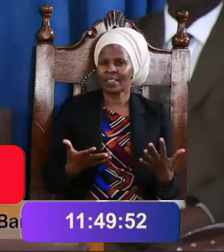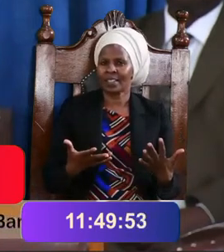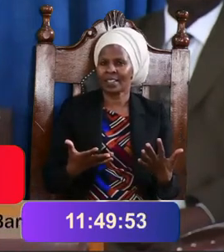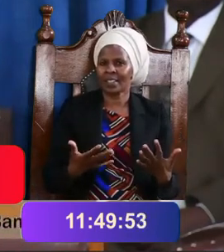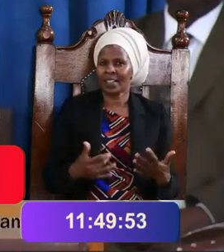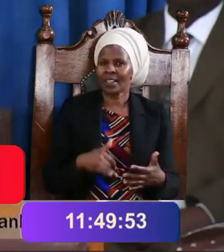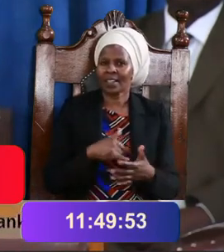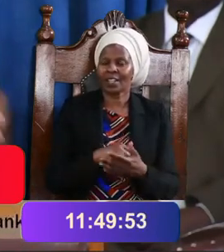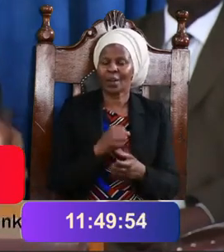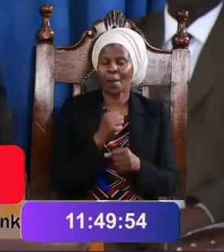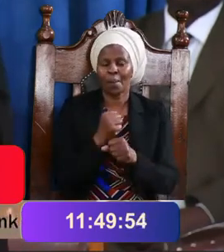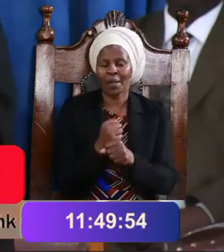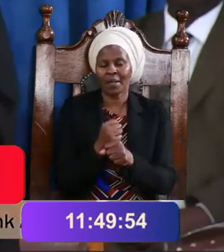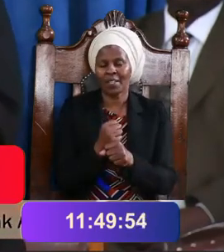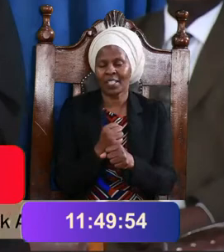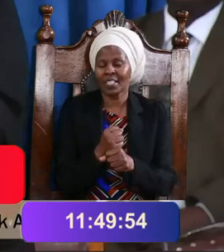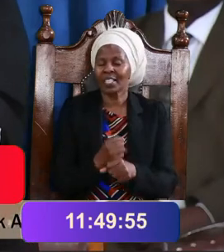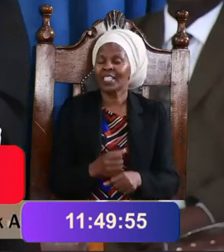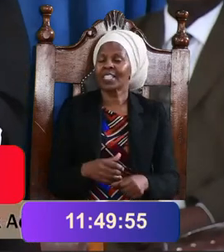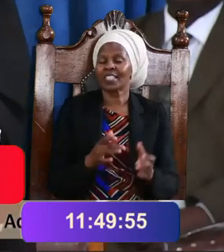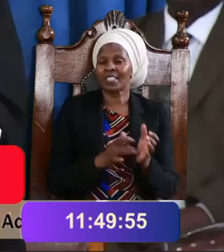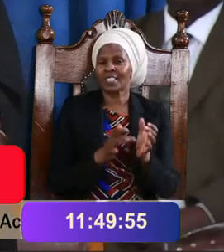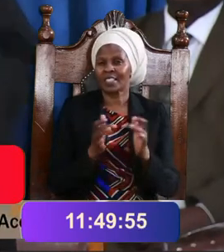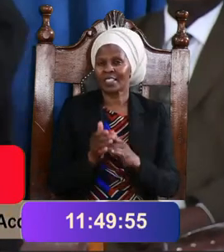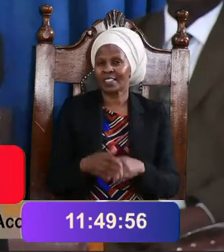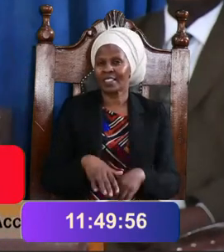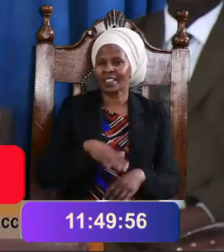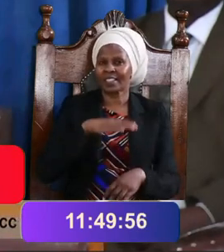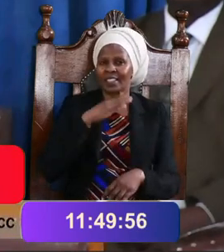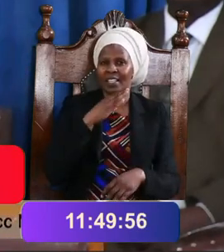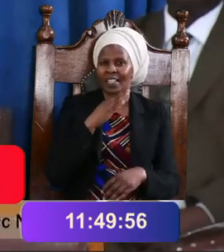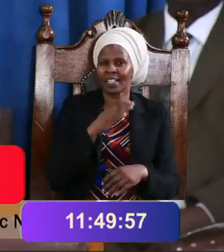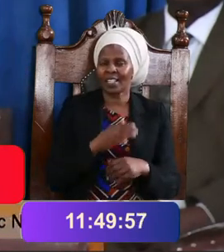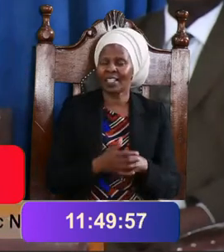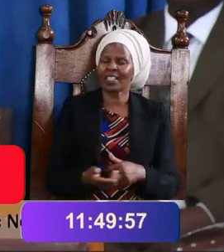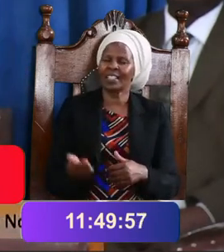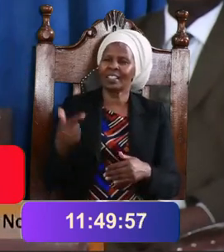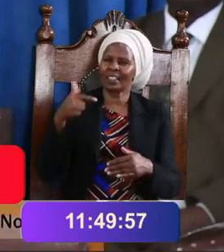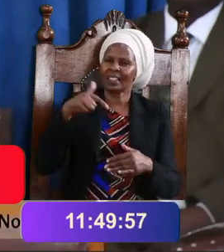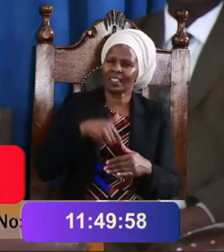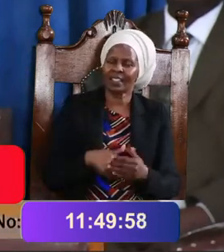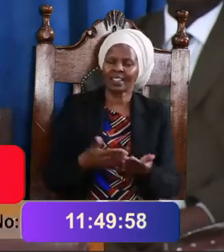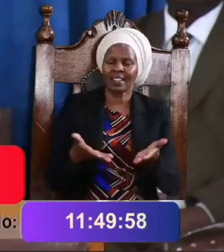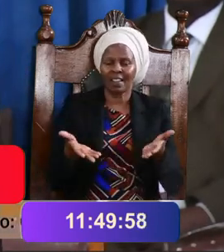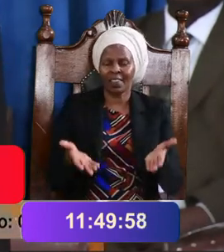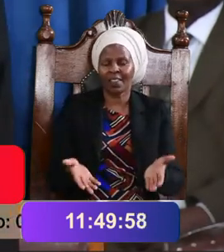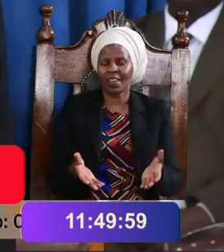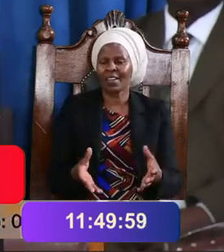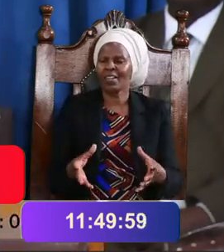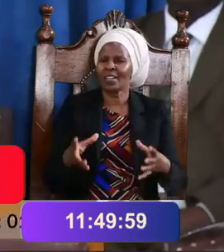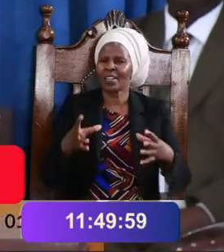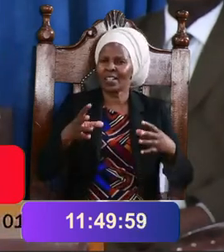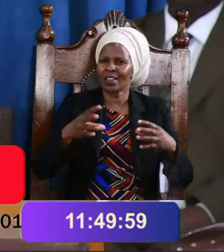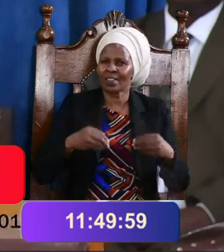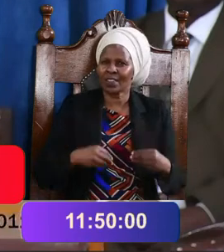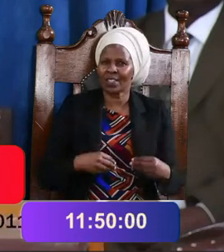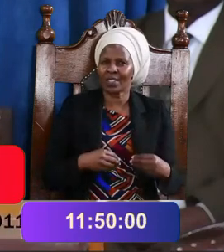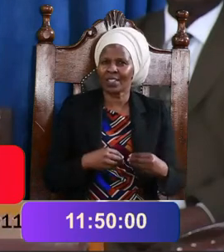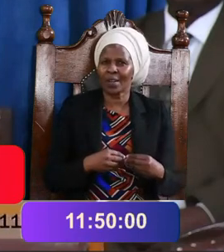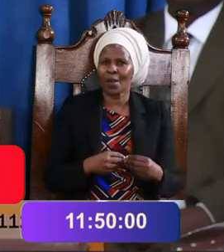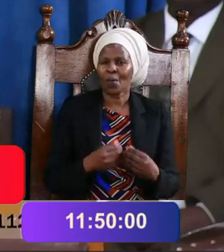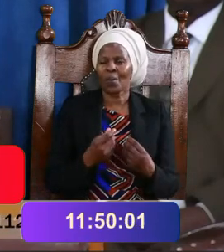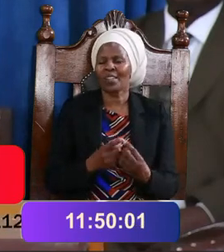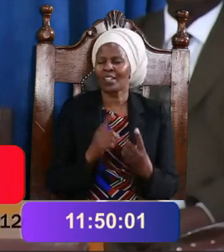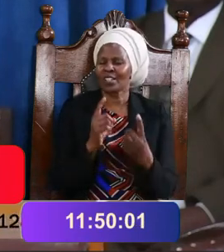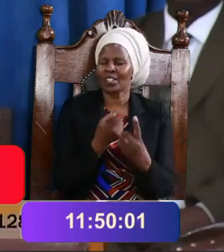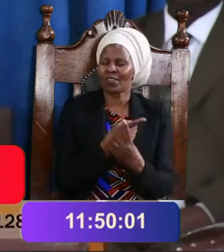yatafanya yeye asipone raundi hii. Akiingia tu Yerusalemu, Yesu alipokelewa na mchanganyiko basi. Kuna